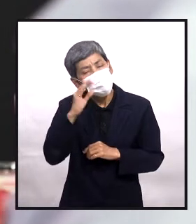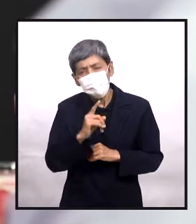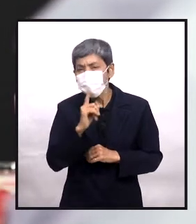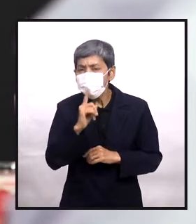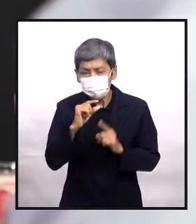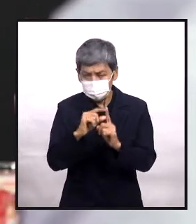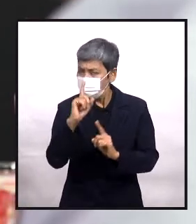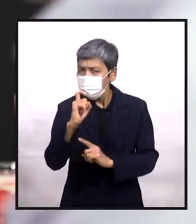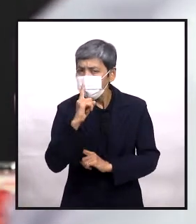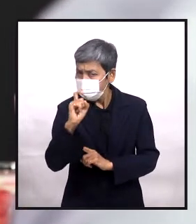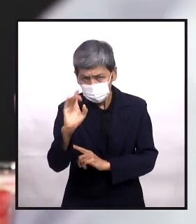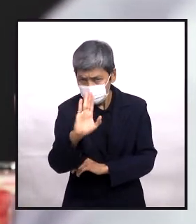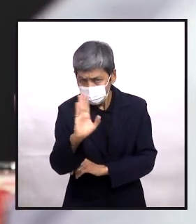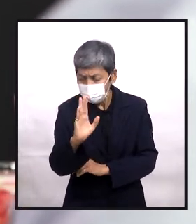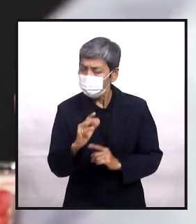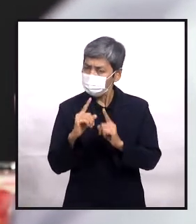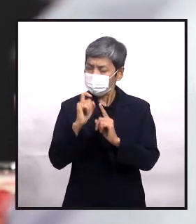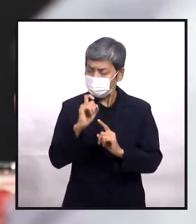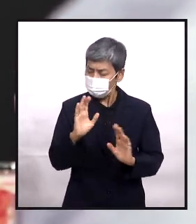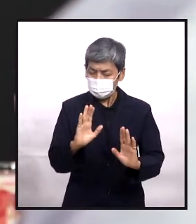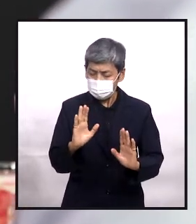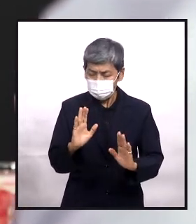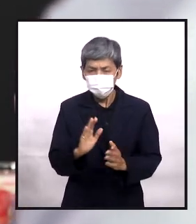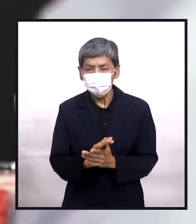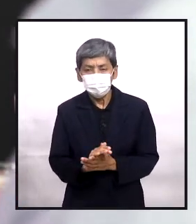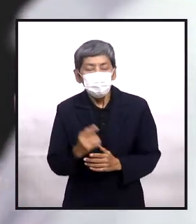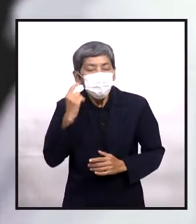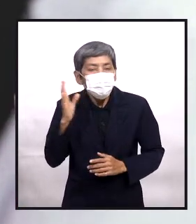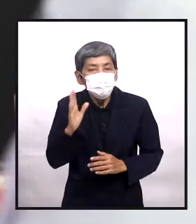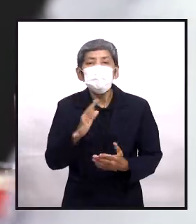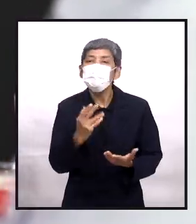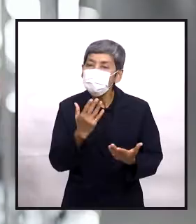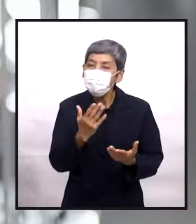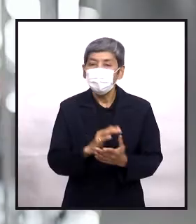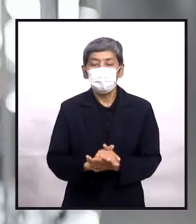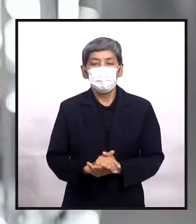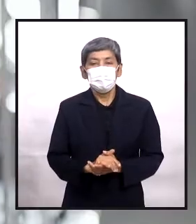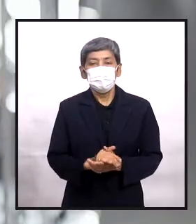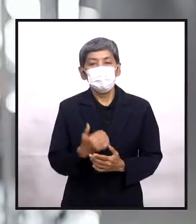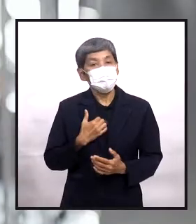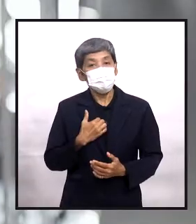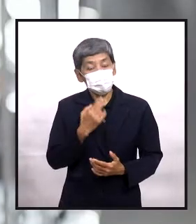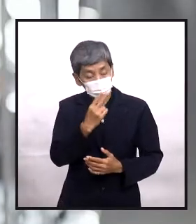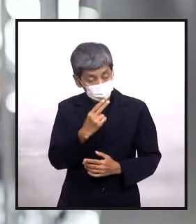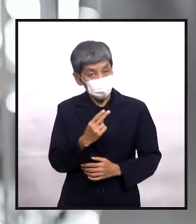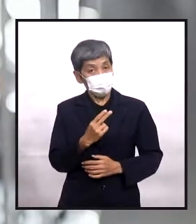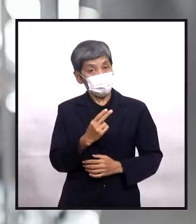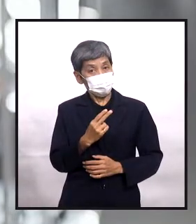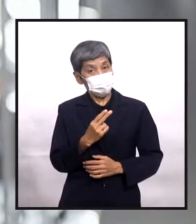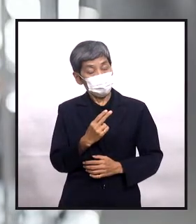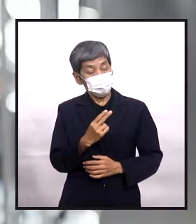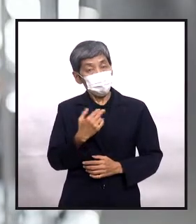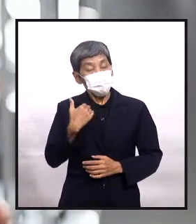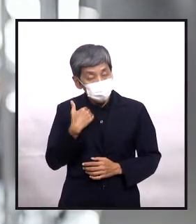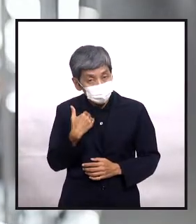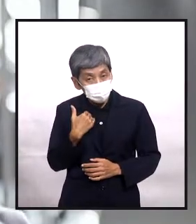พ่อห้ามพูดเรื่องความตายก็แต่พูดเจ้าต่อนะไม่เชื่อเซิร์ช Google ดูพอเขาเซิร์ชไปเขาจะเจอความจริงเฮ้ยถ้า